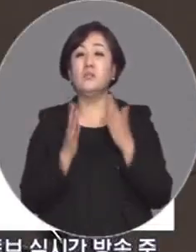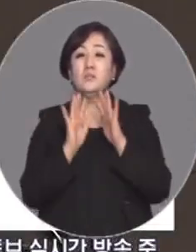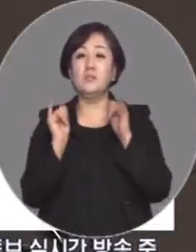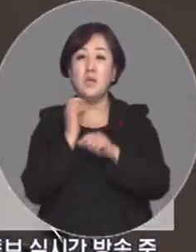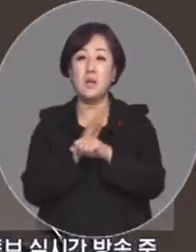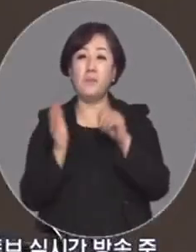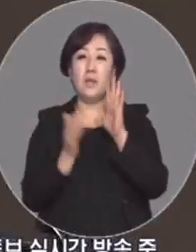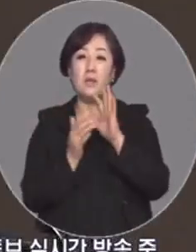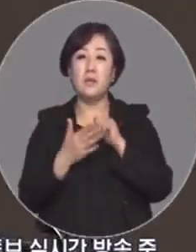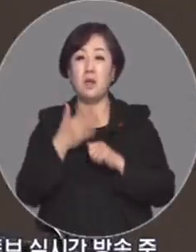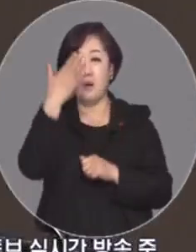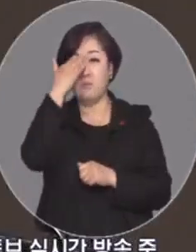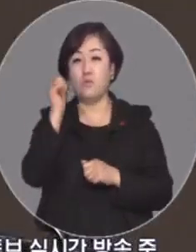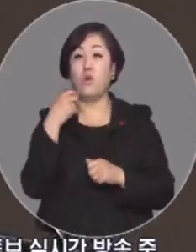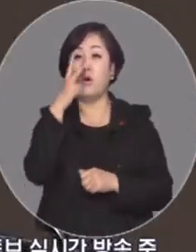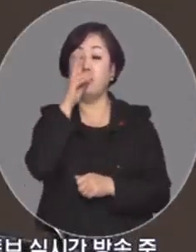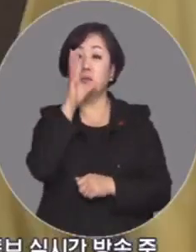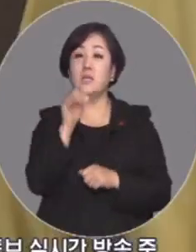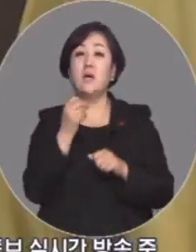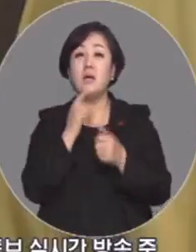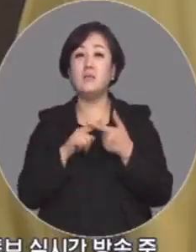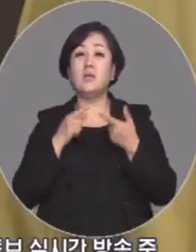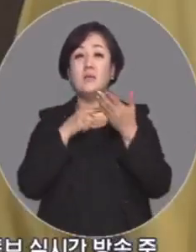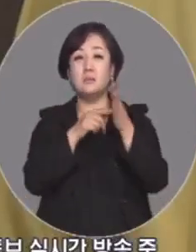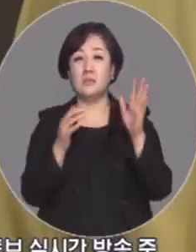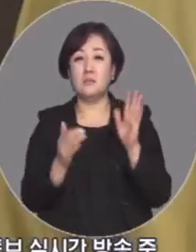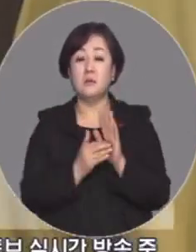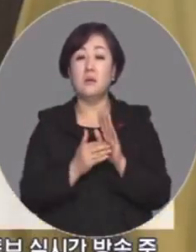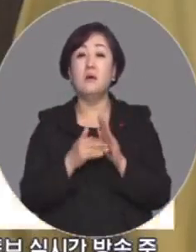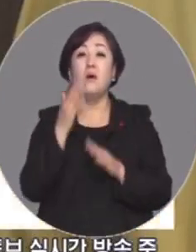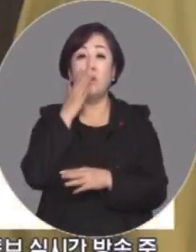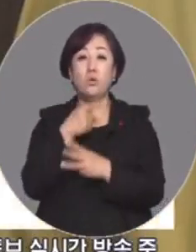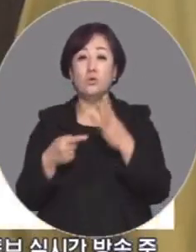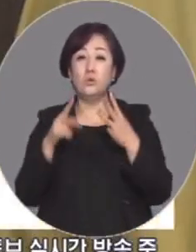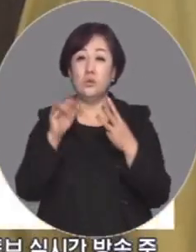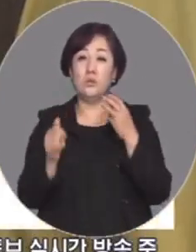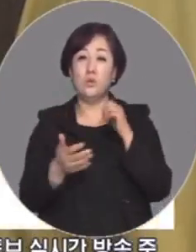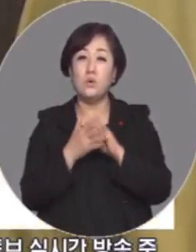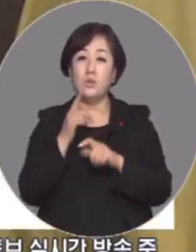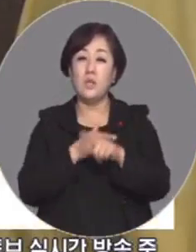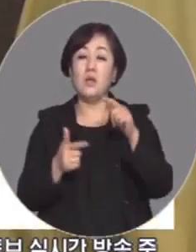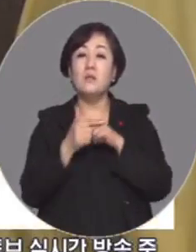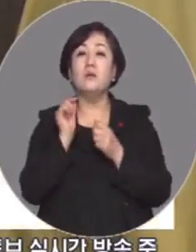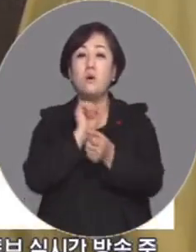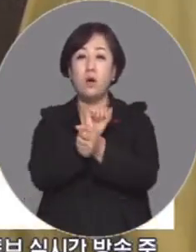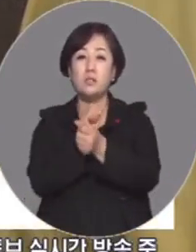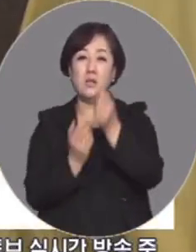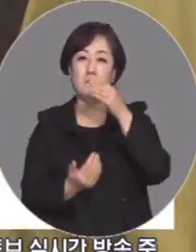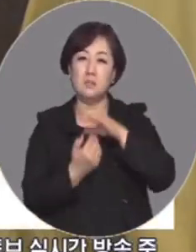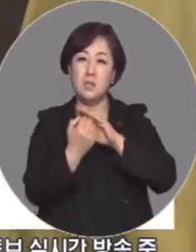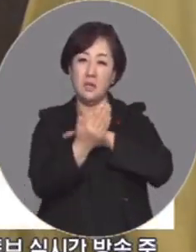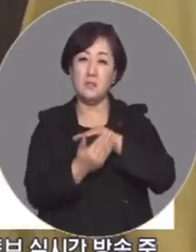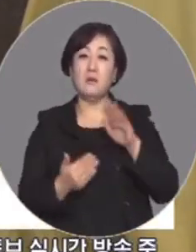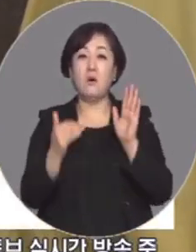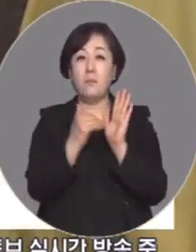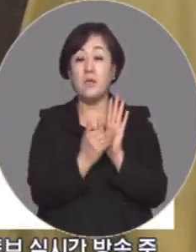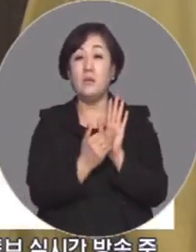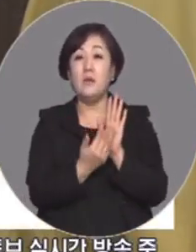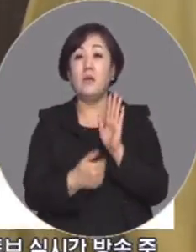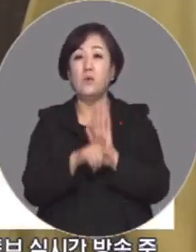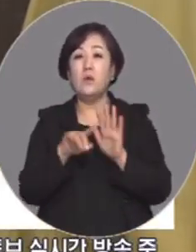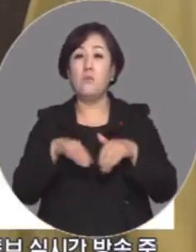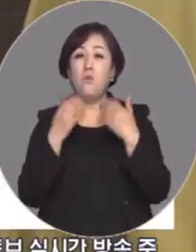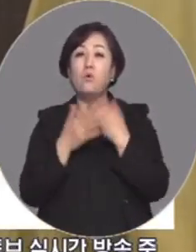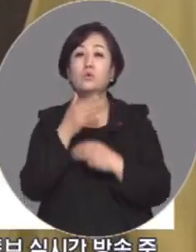무료 진단검사 카드를 꺼냈습니다. 우리 울주군은 코로나19 확산을 막기 위해 전